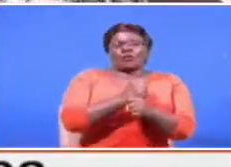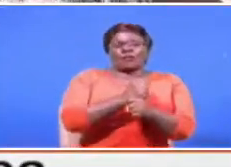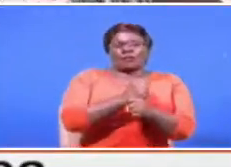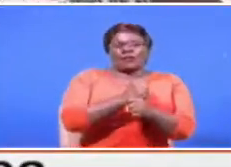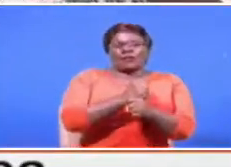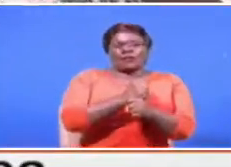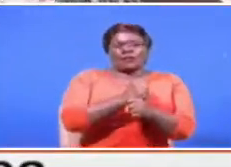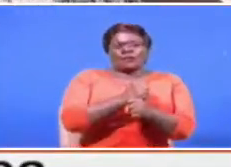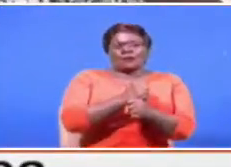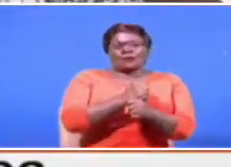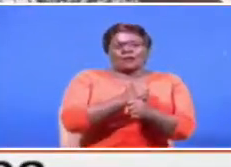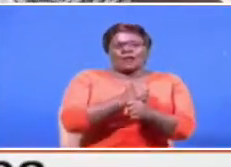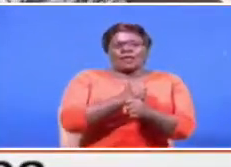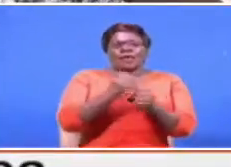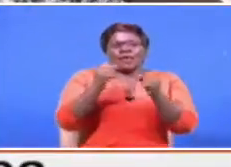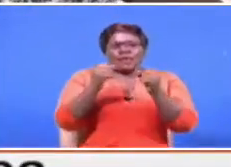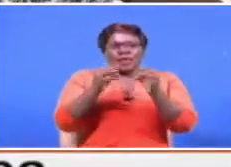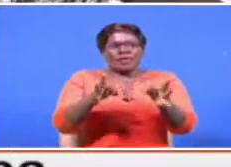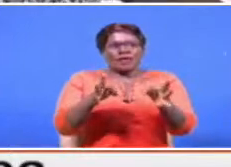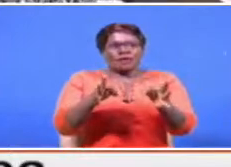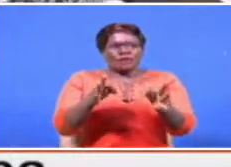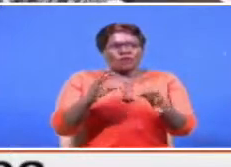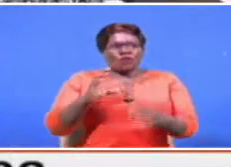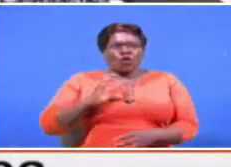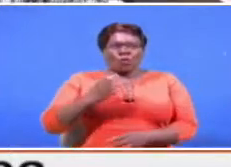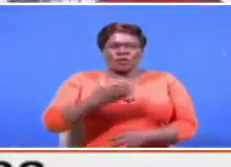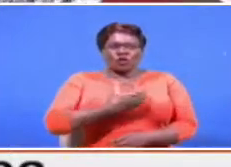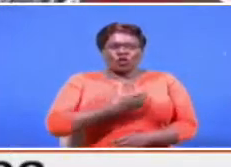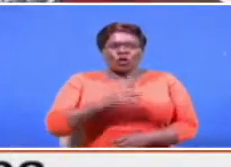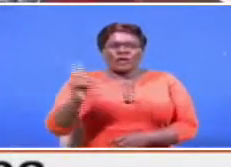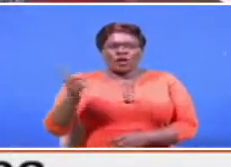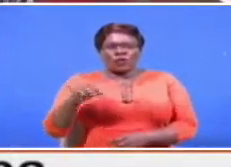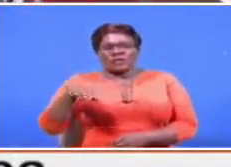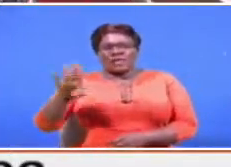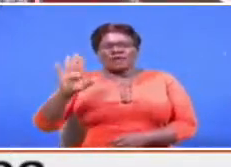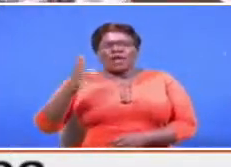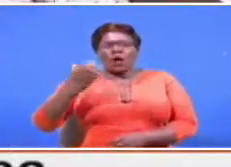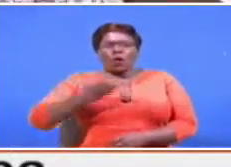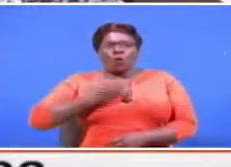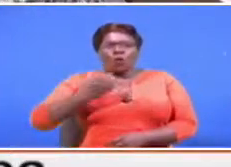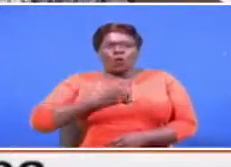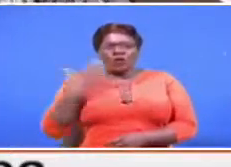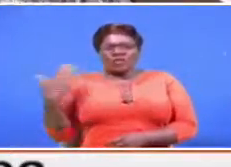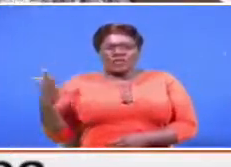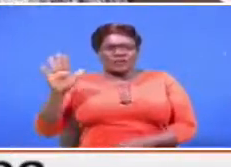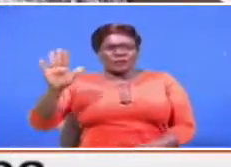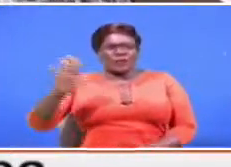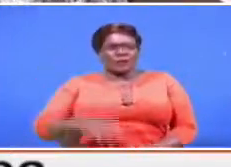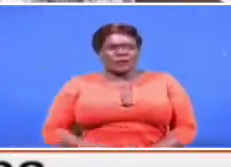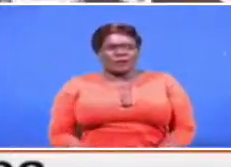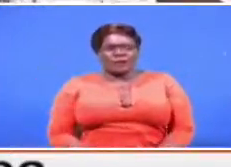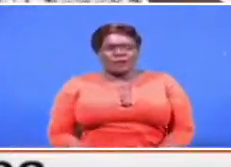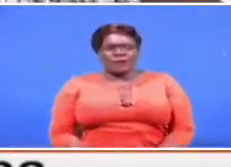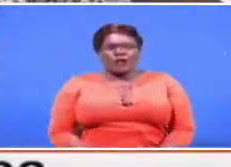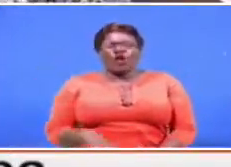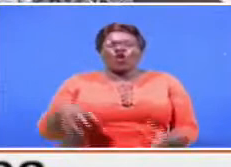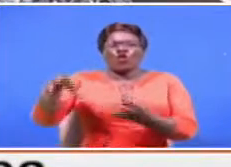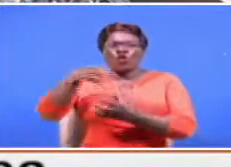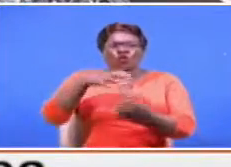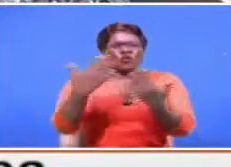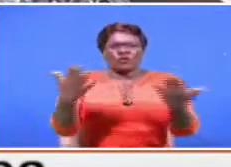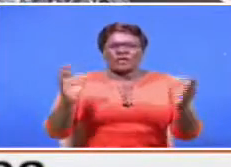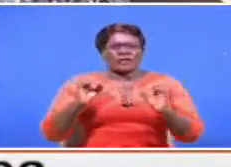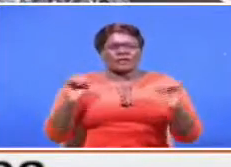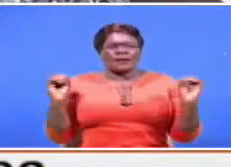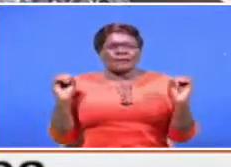MCA. Kama ni watu wa opposition kule Nairobi, pia wapange mambo yao, yao. But don't mix this thing.